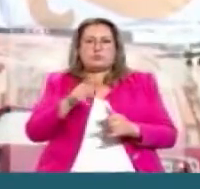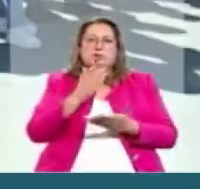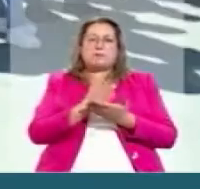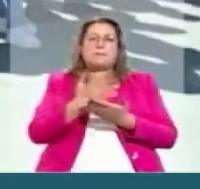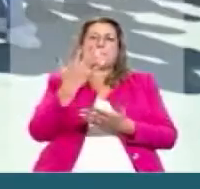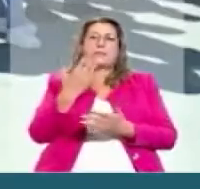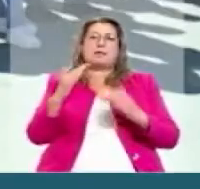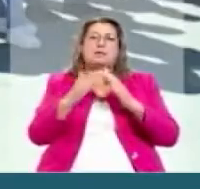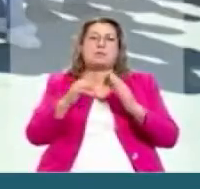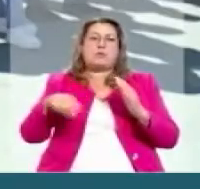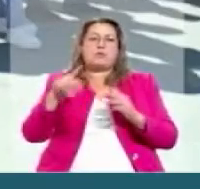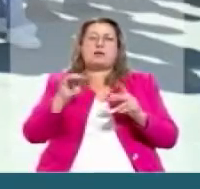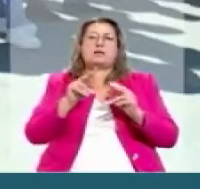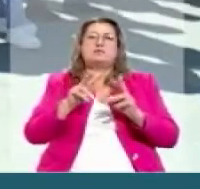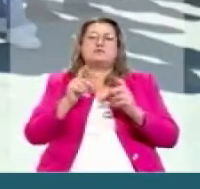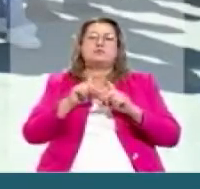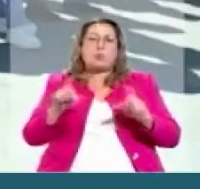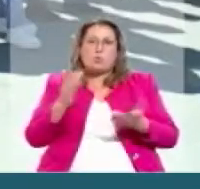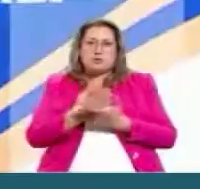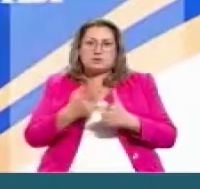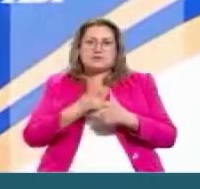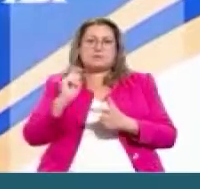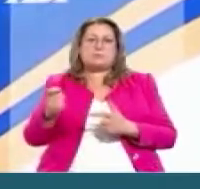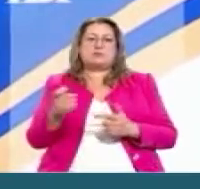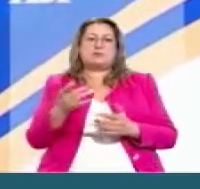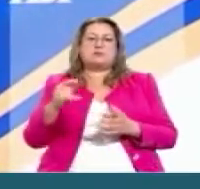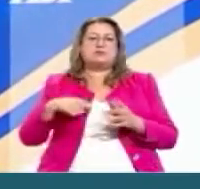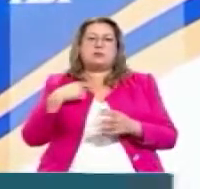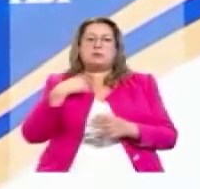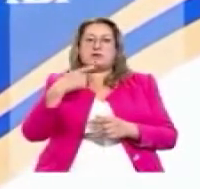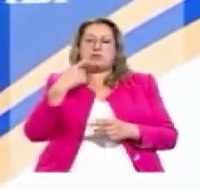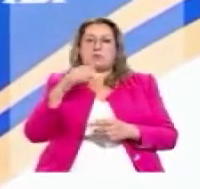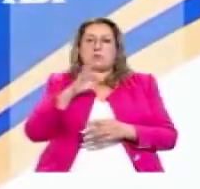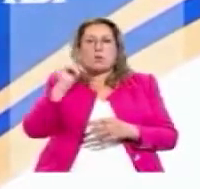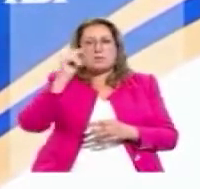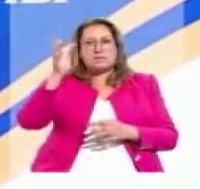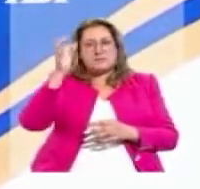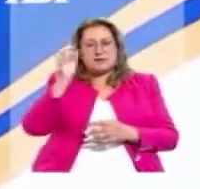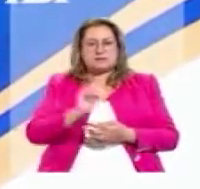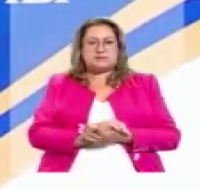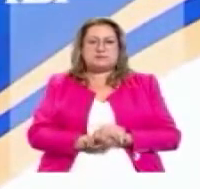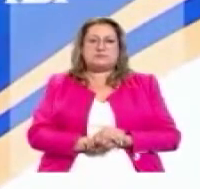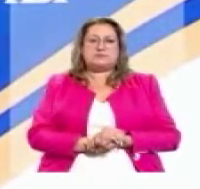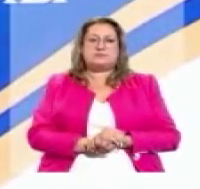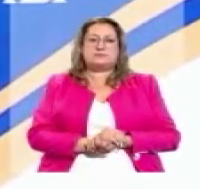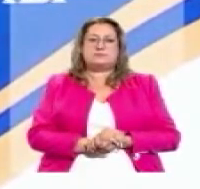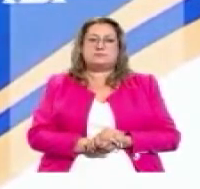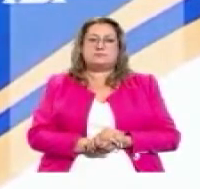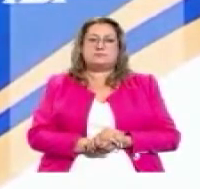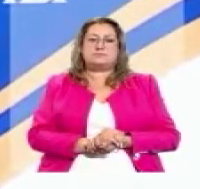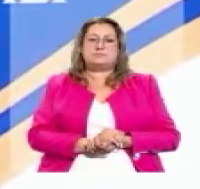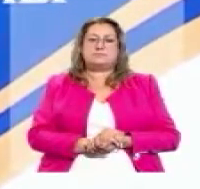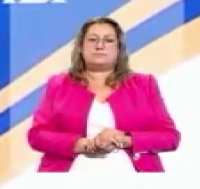үшін бұл көшенің де, бұл мерекенің де мән маңызы зор. Осы көшеде 40 жыл өміріміз